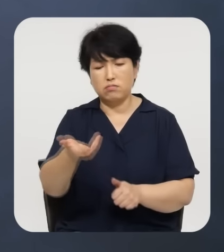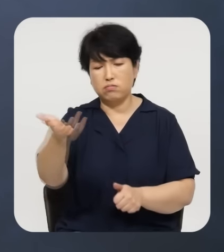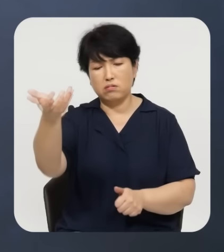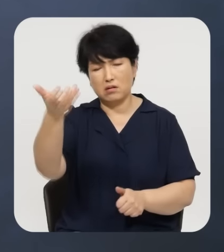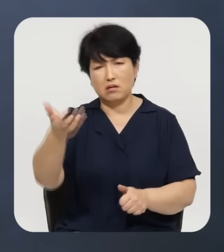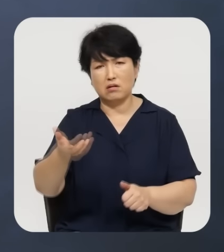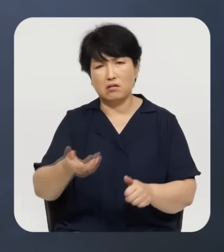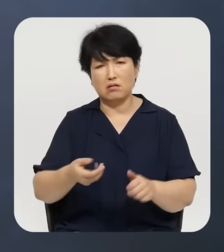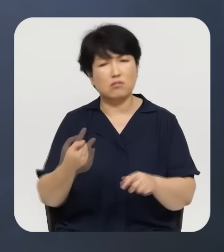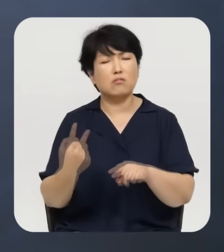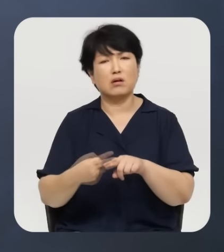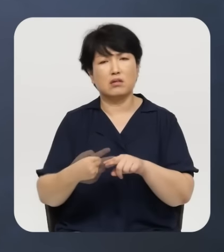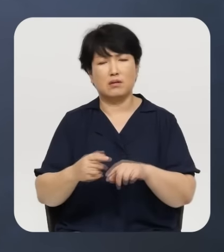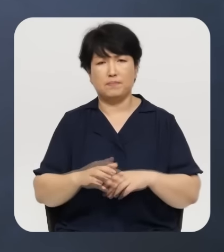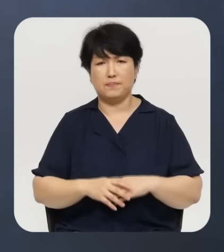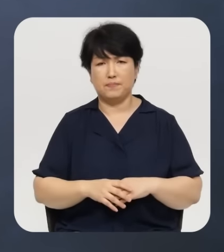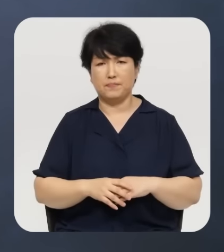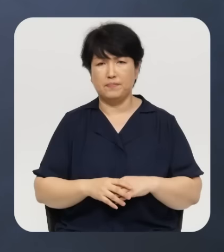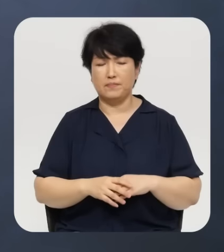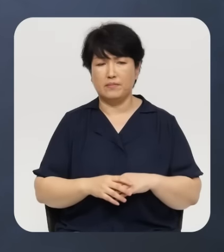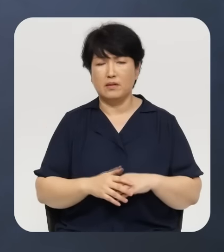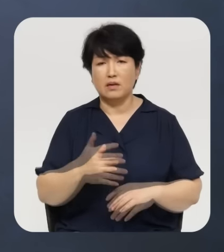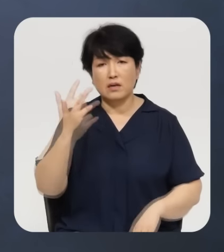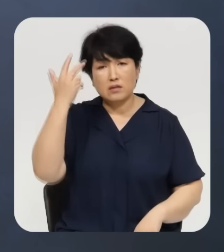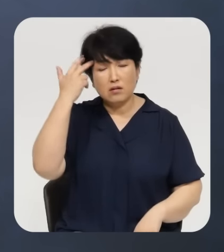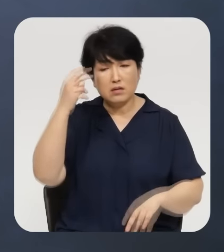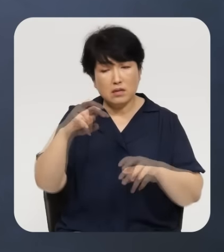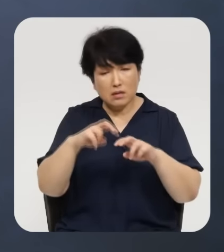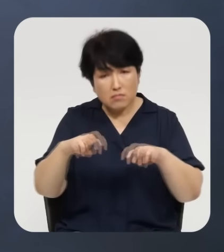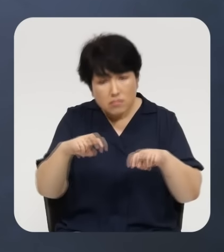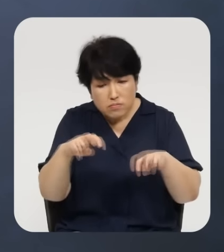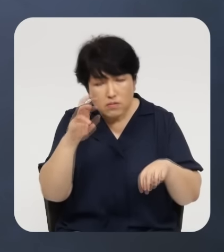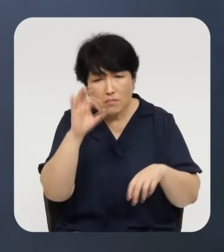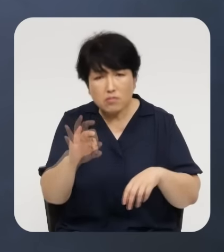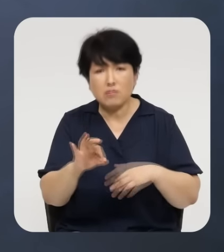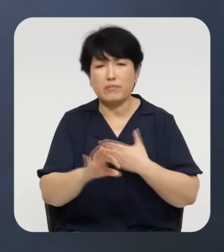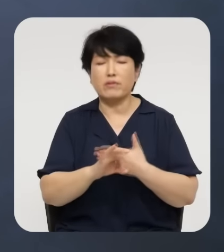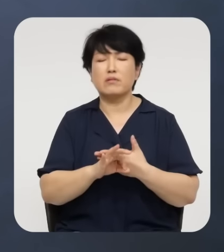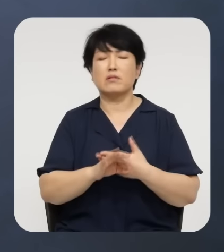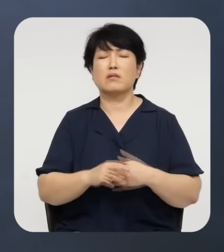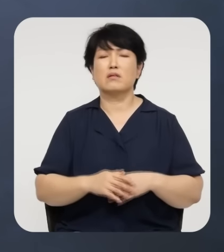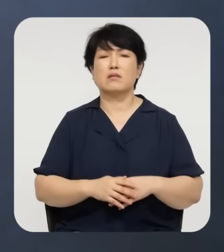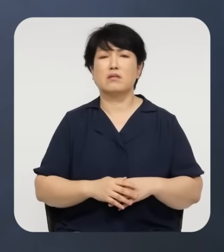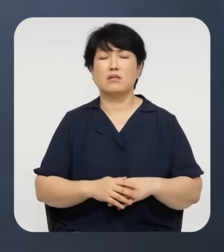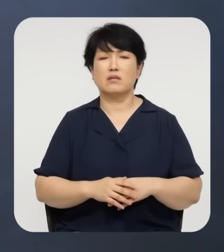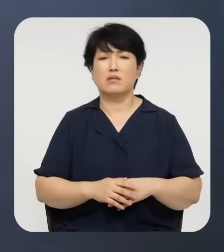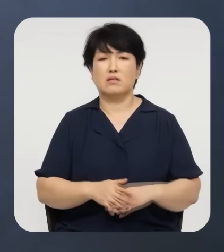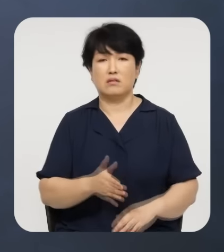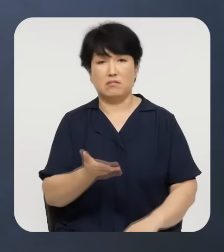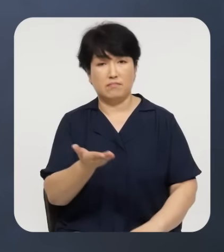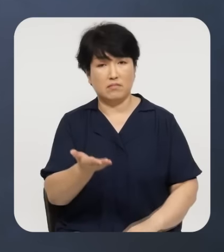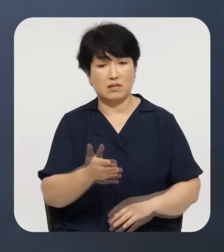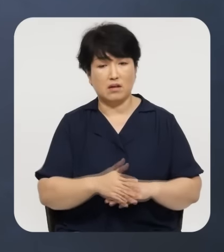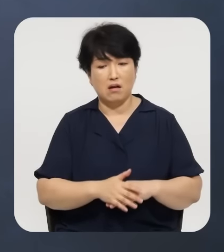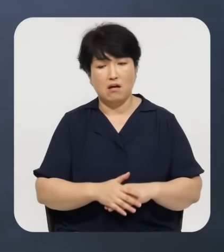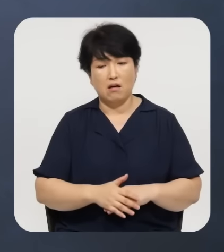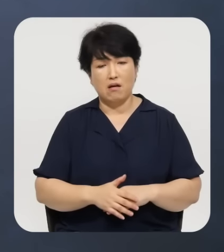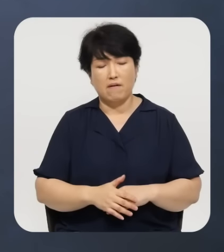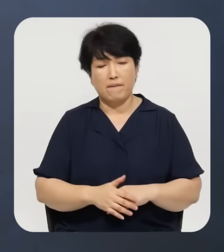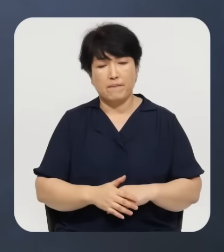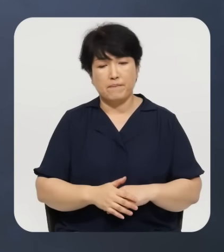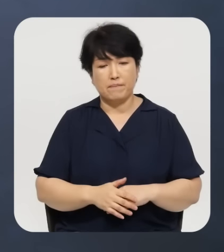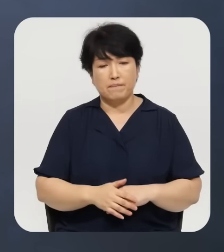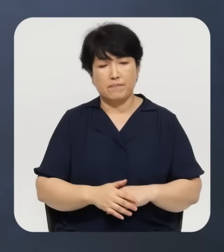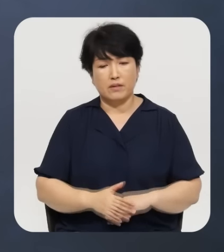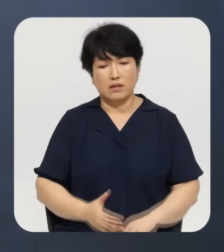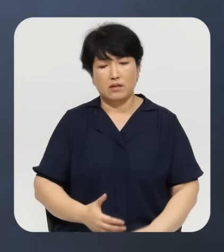이거예요. 그러니까 자기가 이제 정신분석학적으로 말하면 정신적인 그런 관점에서 본다면 자기가